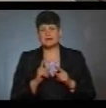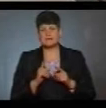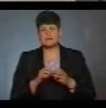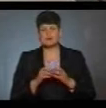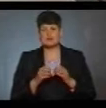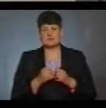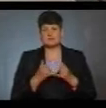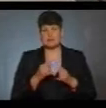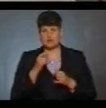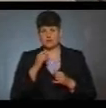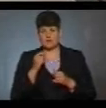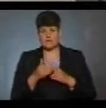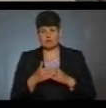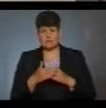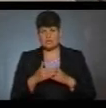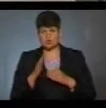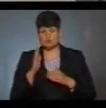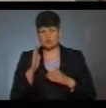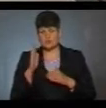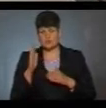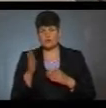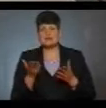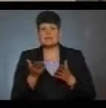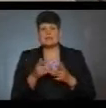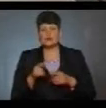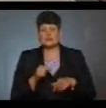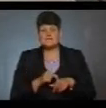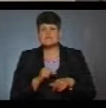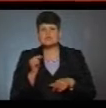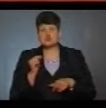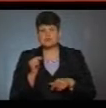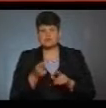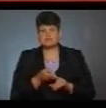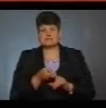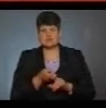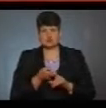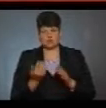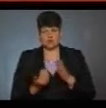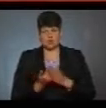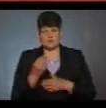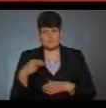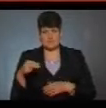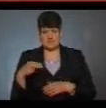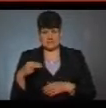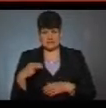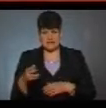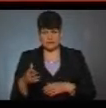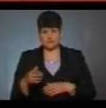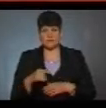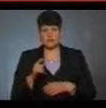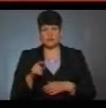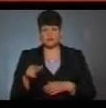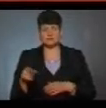для України в найближчому майбутньому, які люди відчувають у зв'язку з новим президентом. Саме